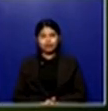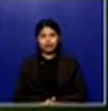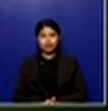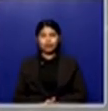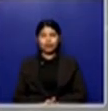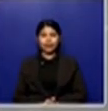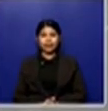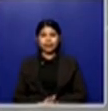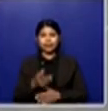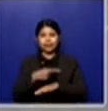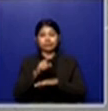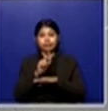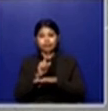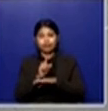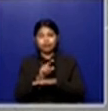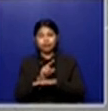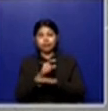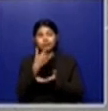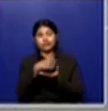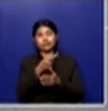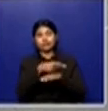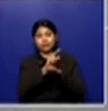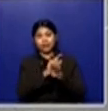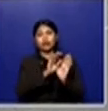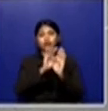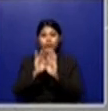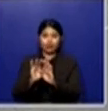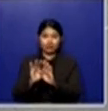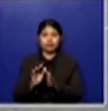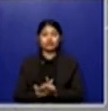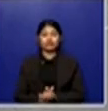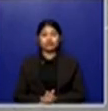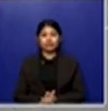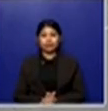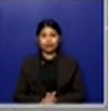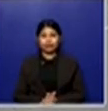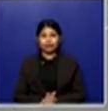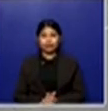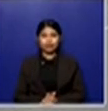กลับเรียนท่านประธานผ่านไปยังท่านเจียมศักดิ์และท่านวิลาสินีนะครับ